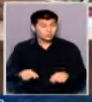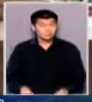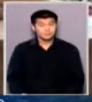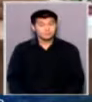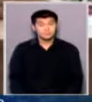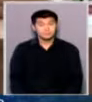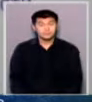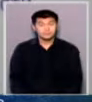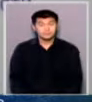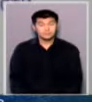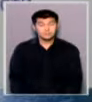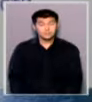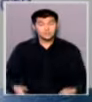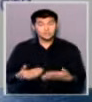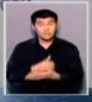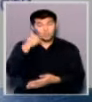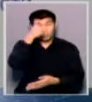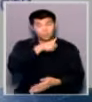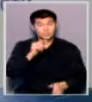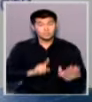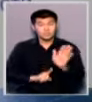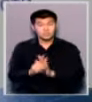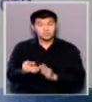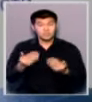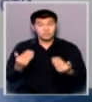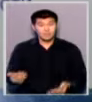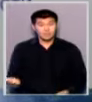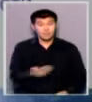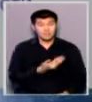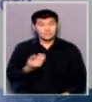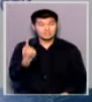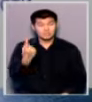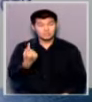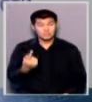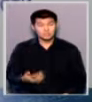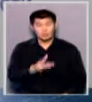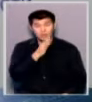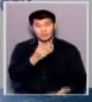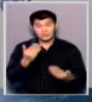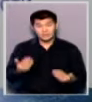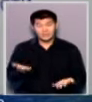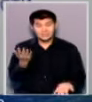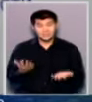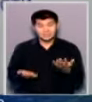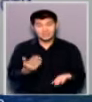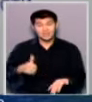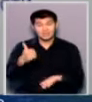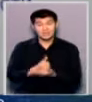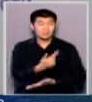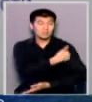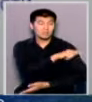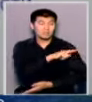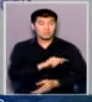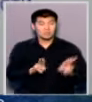рұқсат берілген. Жаңа оқу жылы басталғалы отыр. Біз бірінші кезекте, егерде бас санитарлық дәрігердің